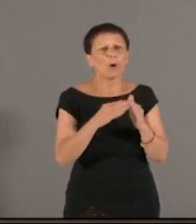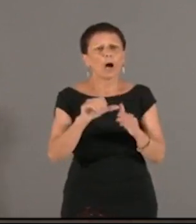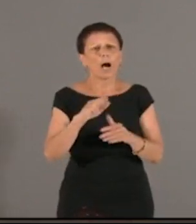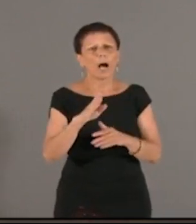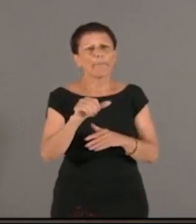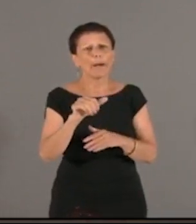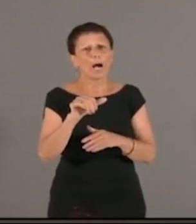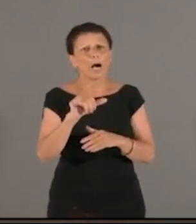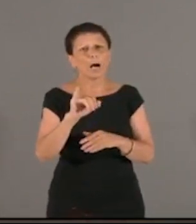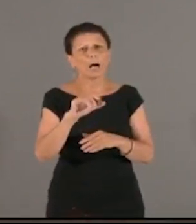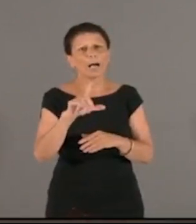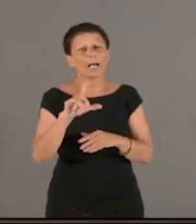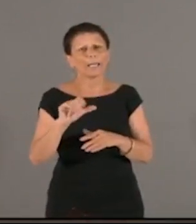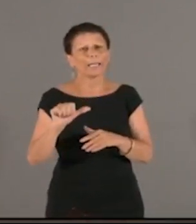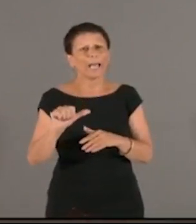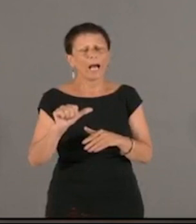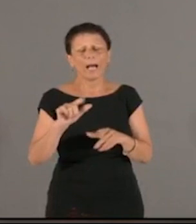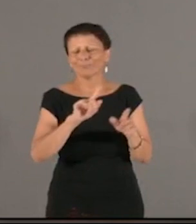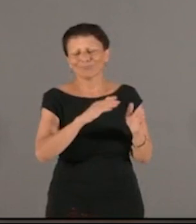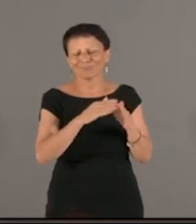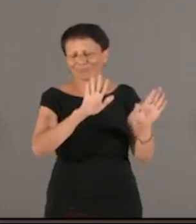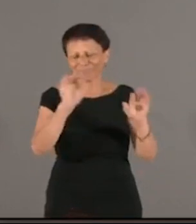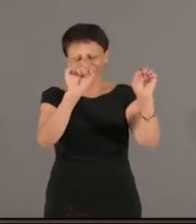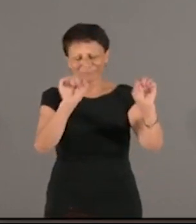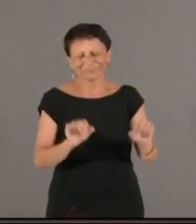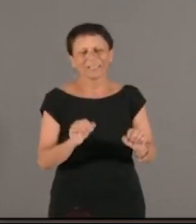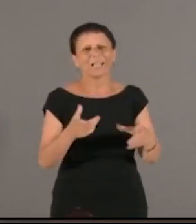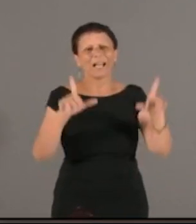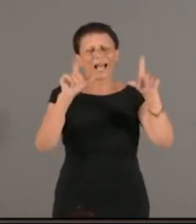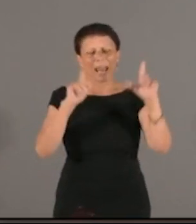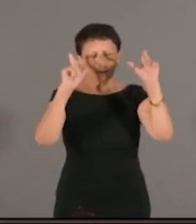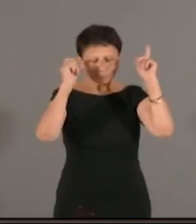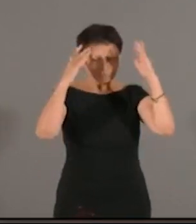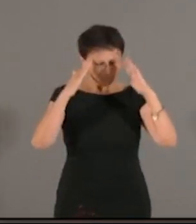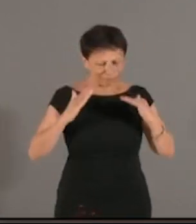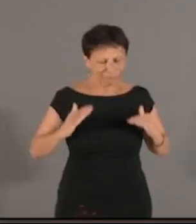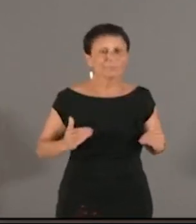port de ce vêtement religieux par destination dans des lycées marseillais.